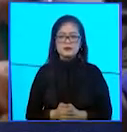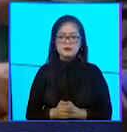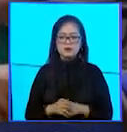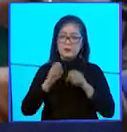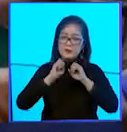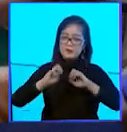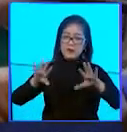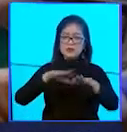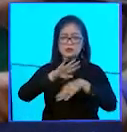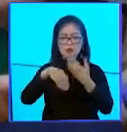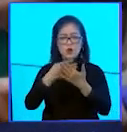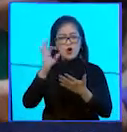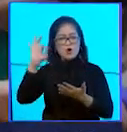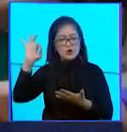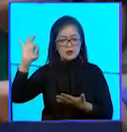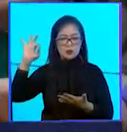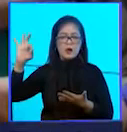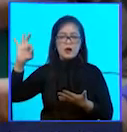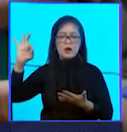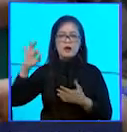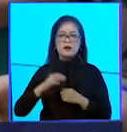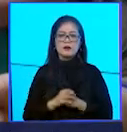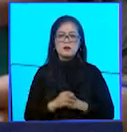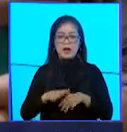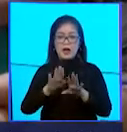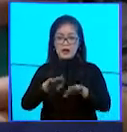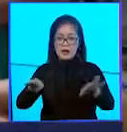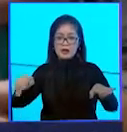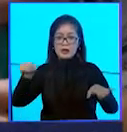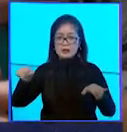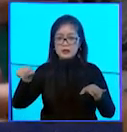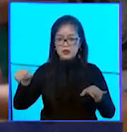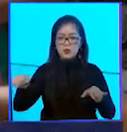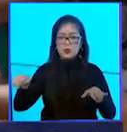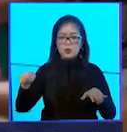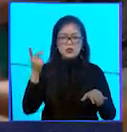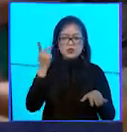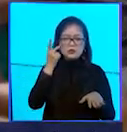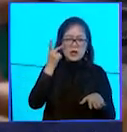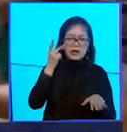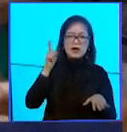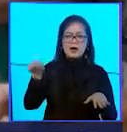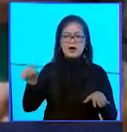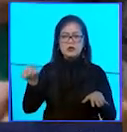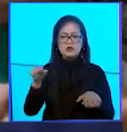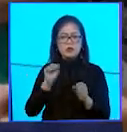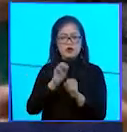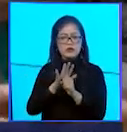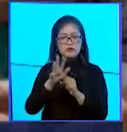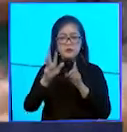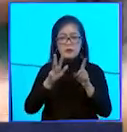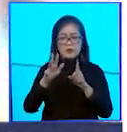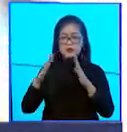orang tua di rumah, untuk memastikan anak-anak kita terjaga dan terbebas dari penyebaran COVID di rumah dan lingkungan